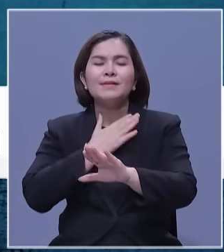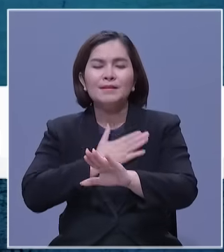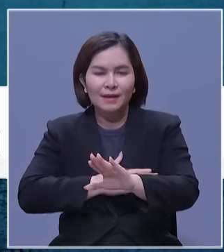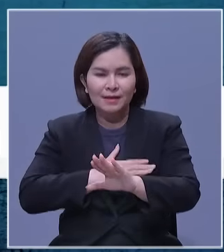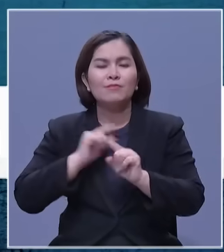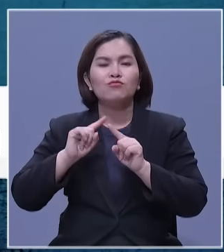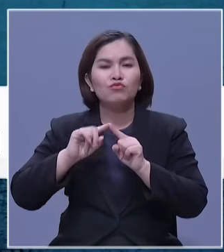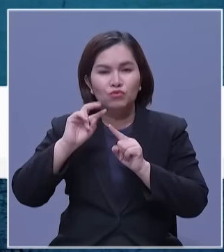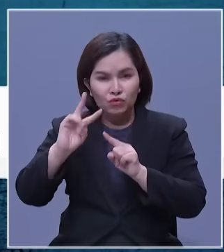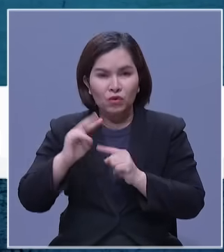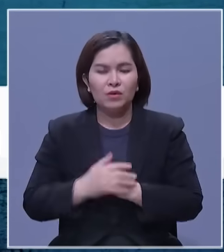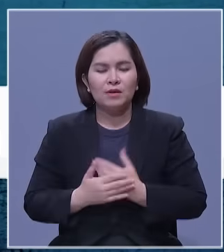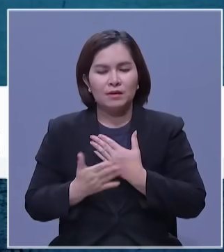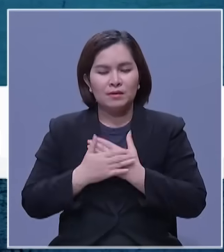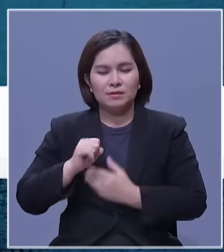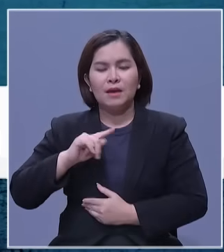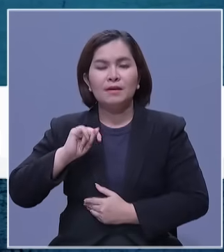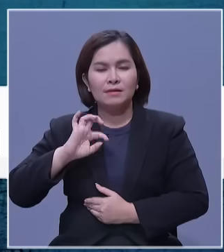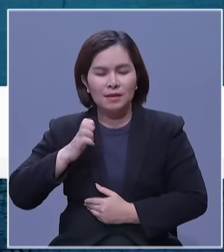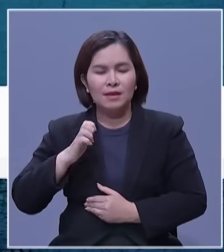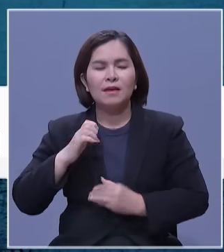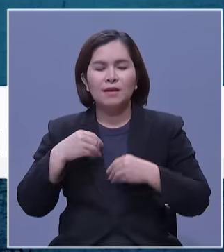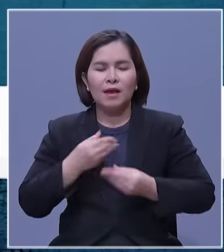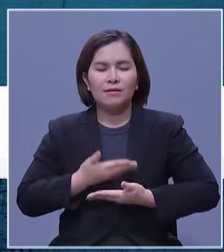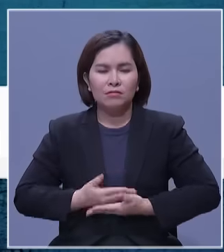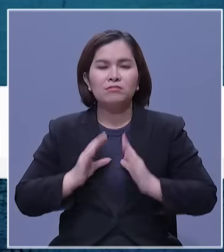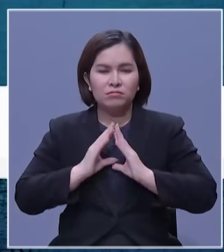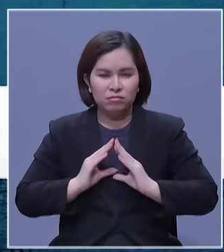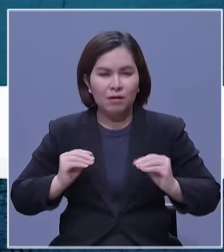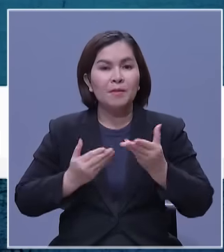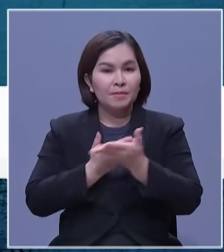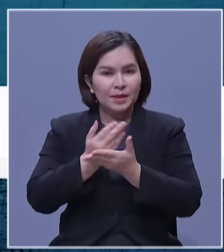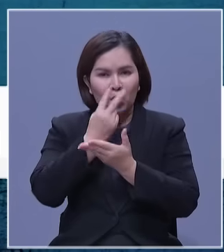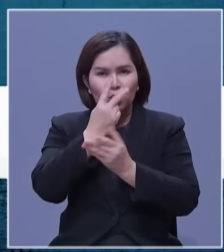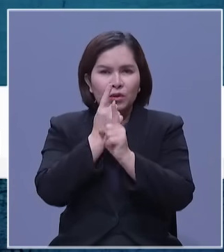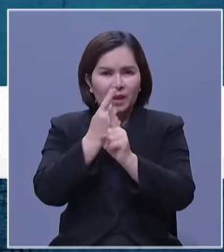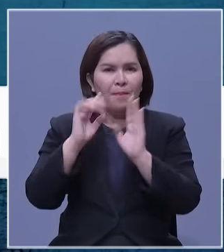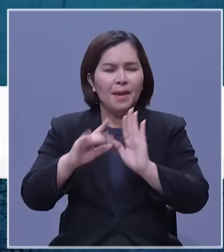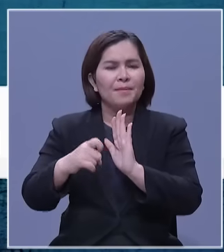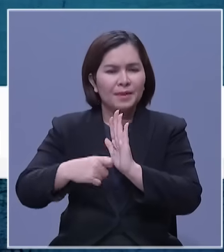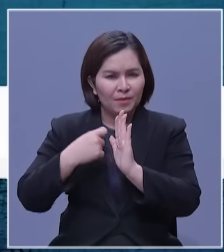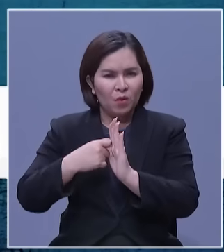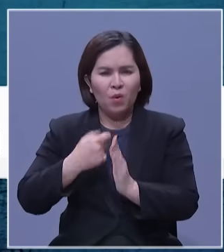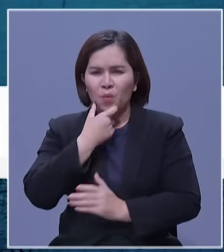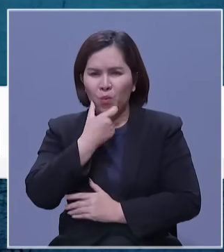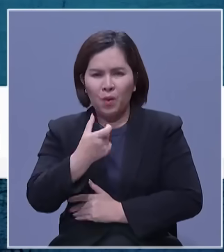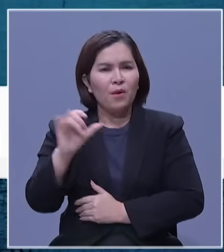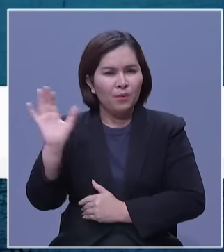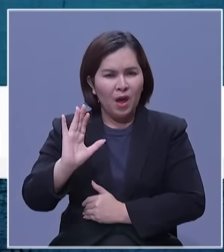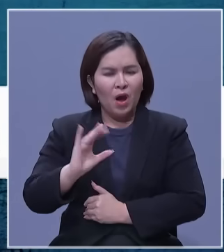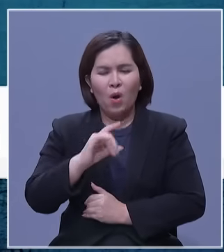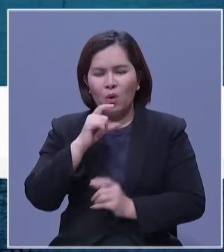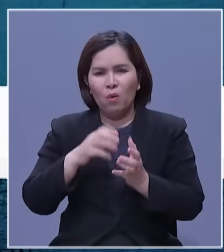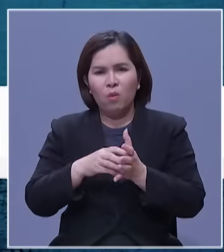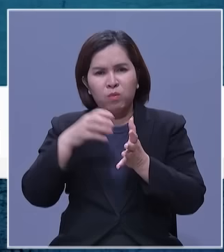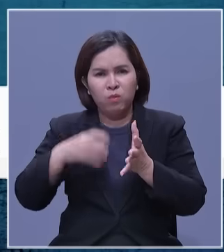ๆสองให้ไปตั้งสติทำสมาธิเสียพิจารณาถึงเหตุนะครับแล้วอย่าพูดมากพูดไปเรื่อยหรือ